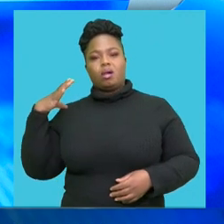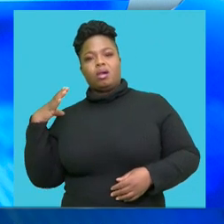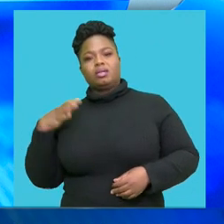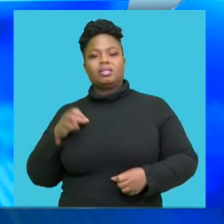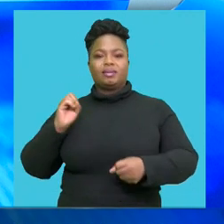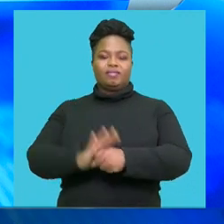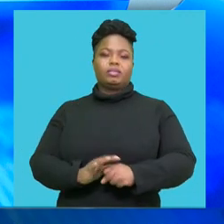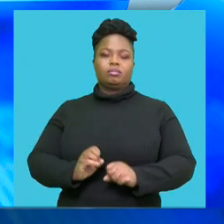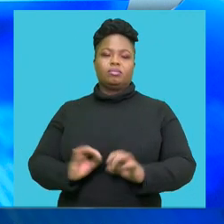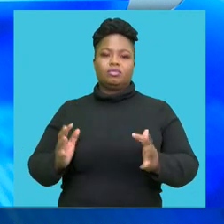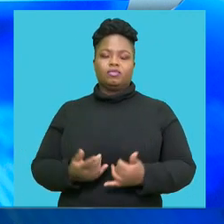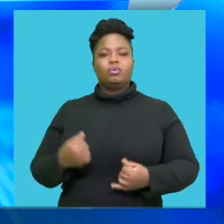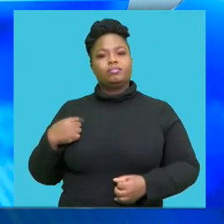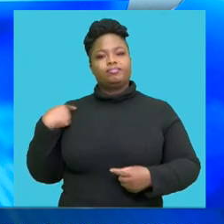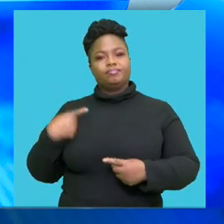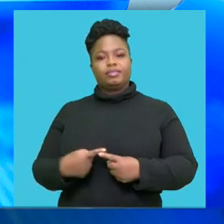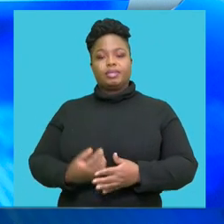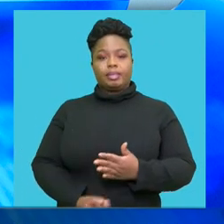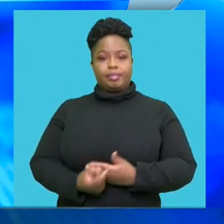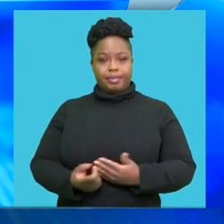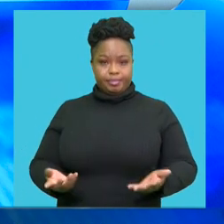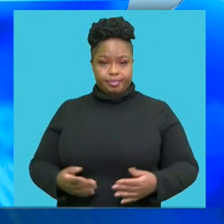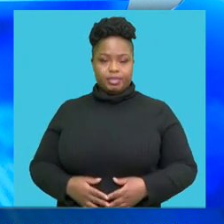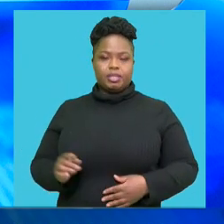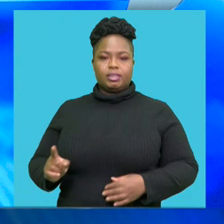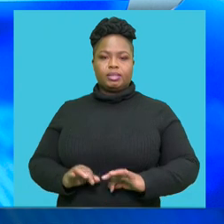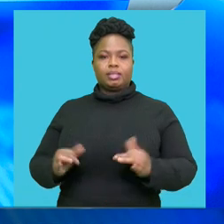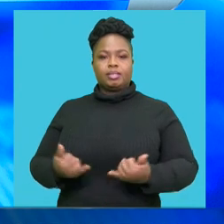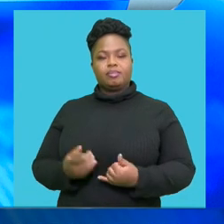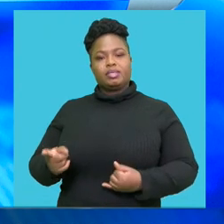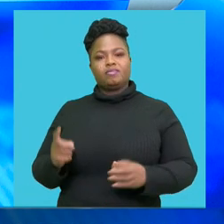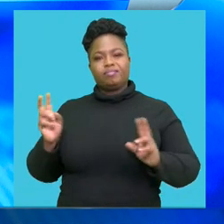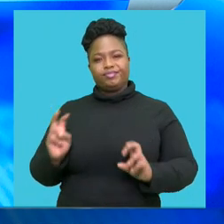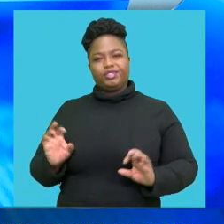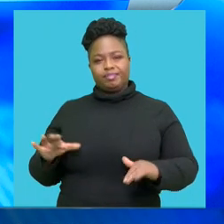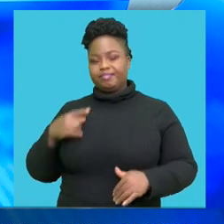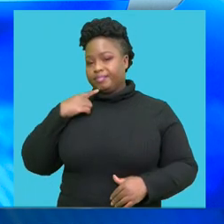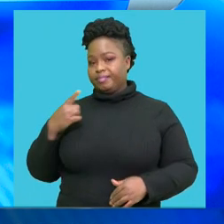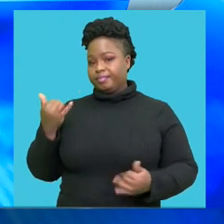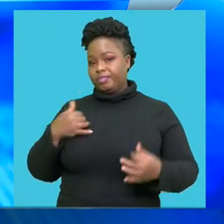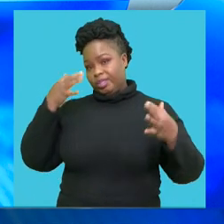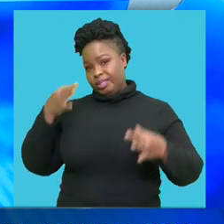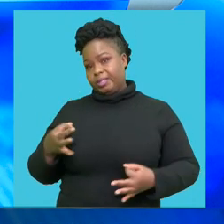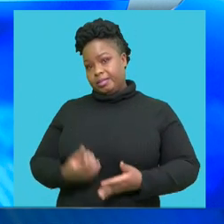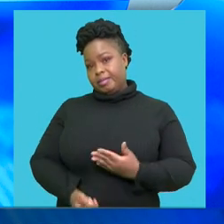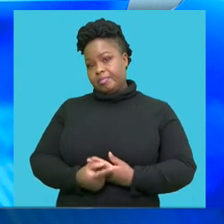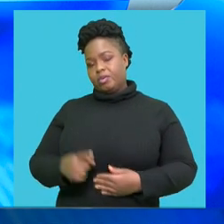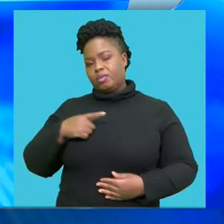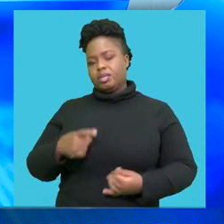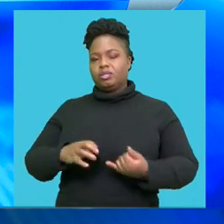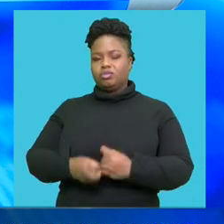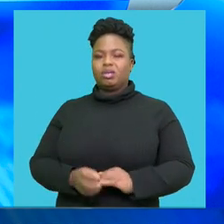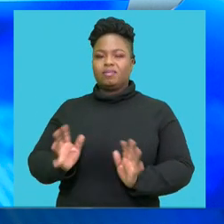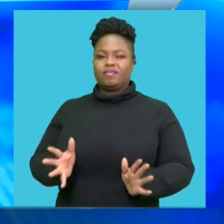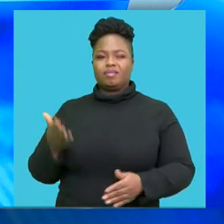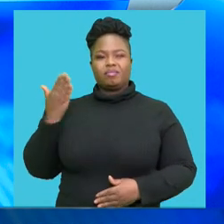kwengcindezi enkulu ezinsukwini ezimbalwa ezedlule. Le nkampani-ke ephehla ugesi ithi lesi sinqumo sizayo ngemuva kwemizamo eminingi